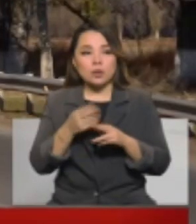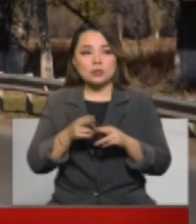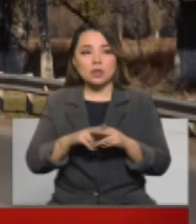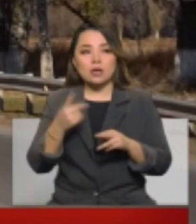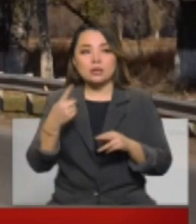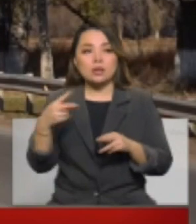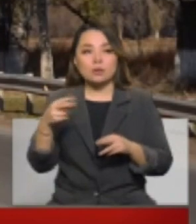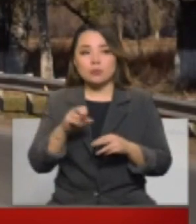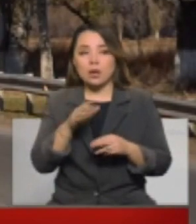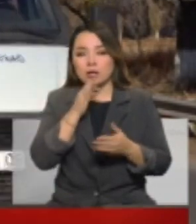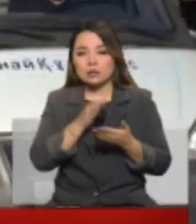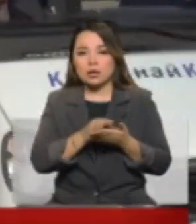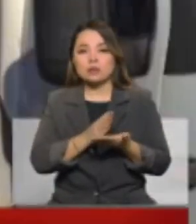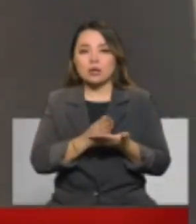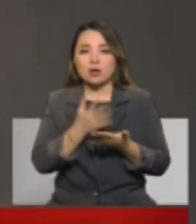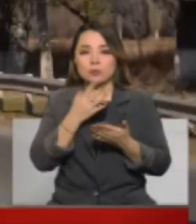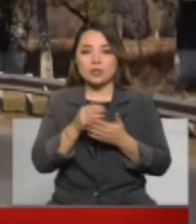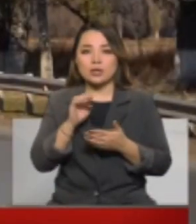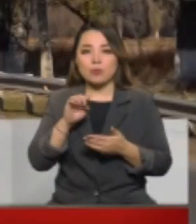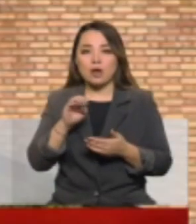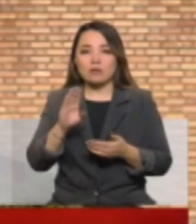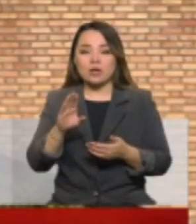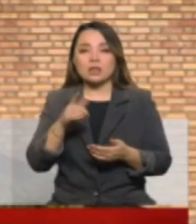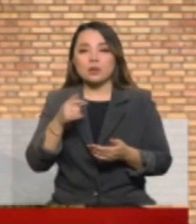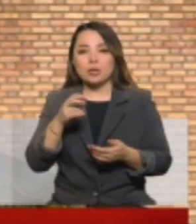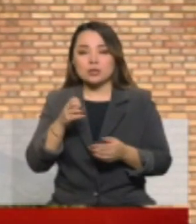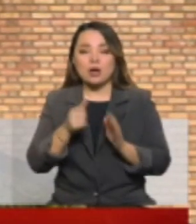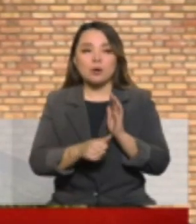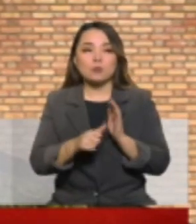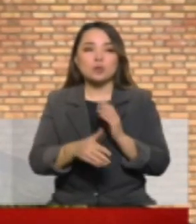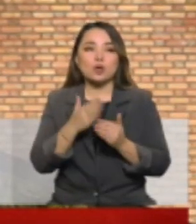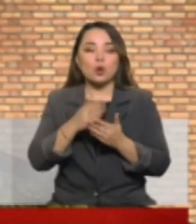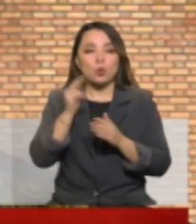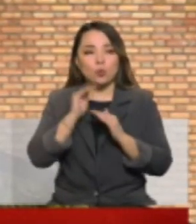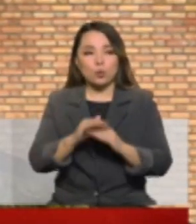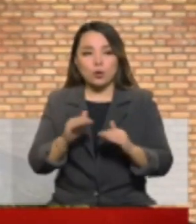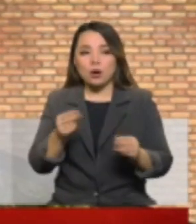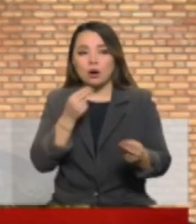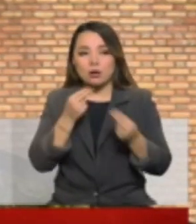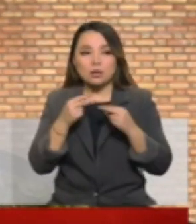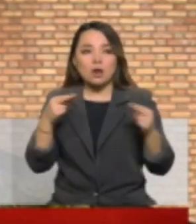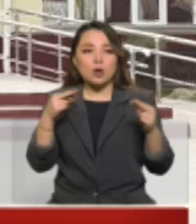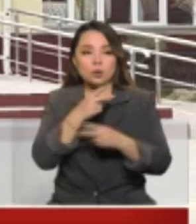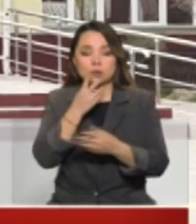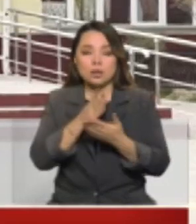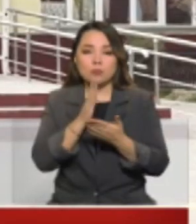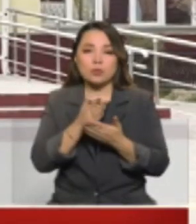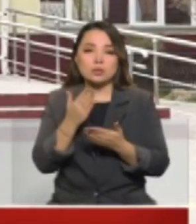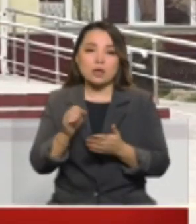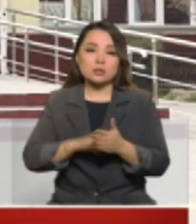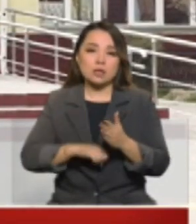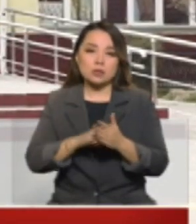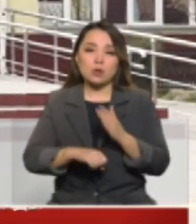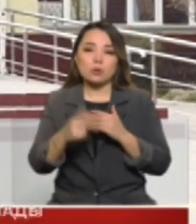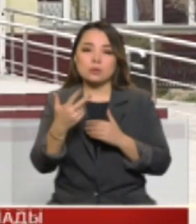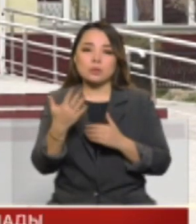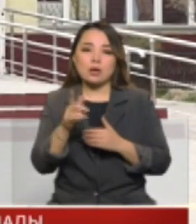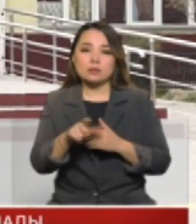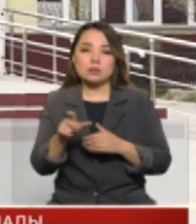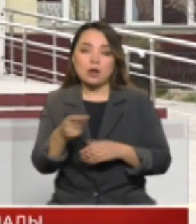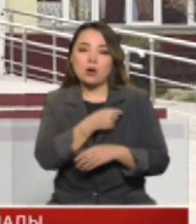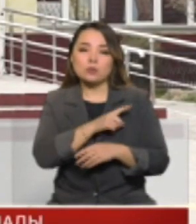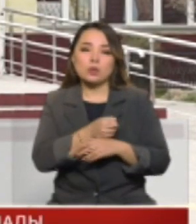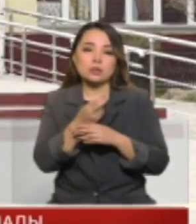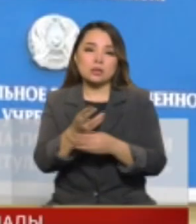2 апта бұрын Байзақ ауданы Киікбаев гимназиясының 60-тан аса оқушы астан ұшынған болатын. Салдарынан 35 адам